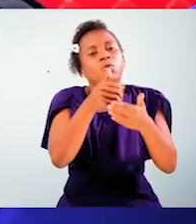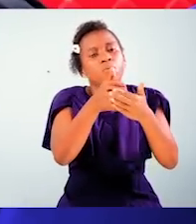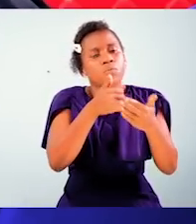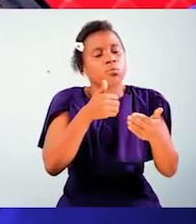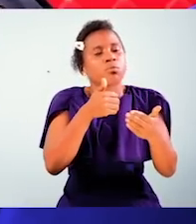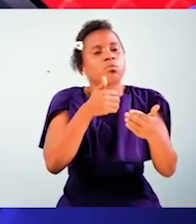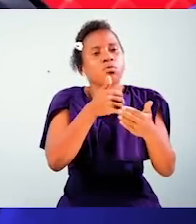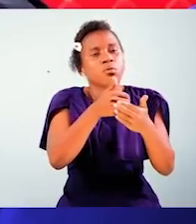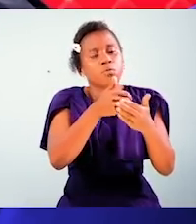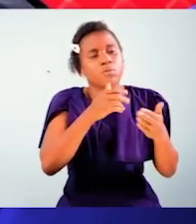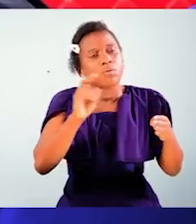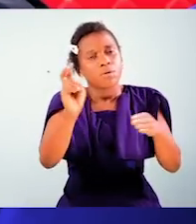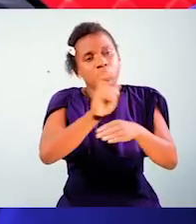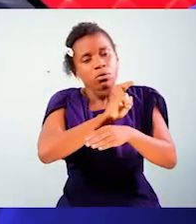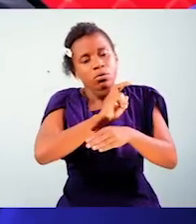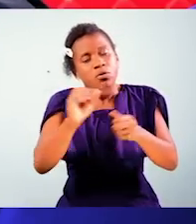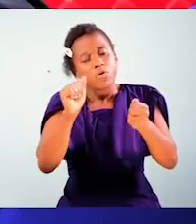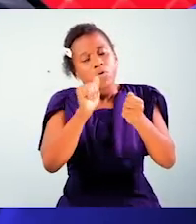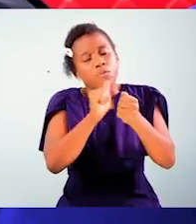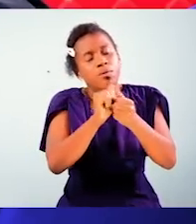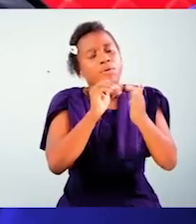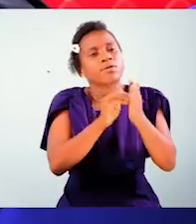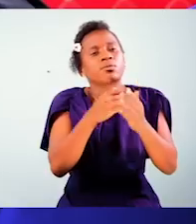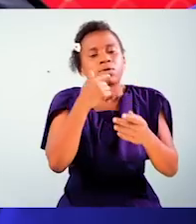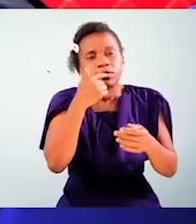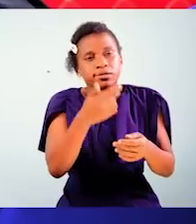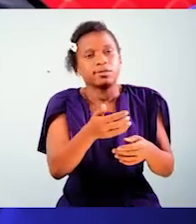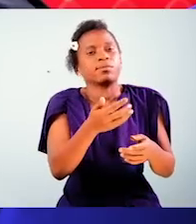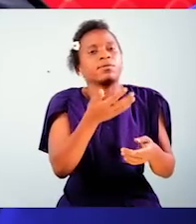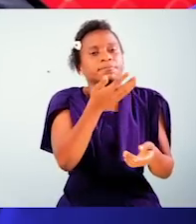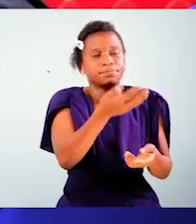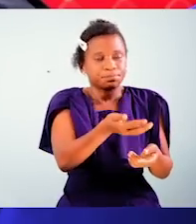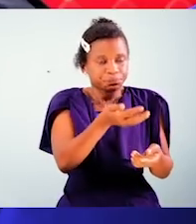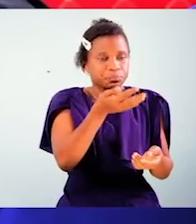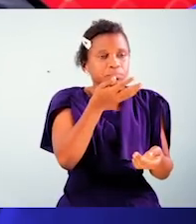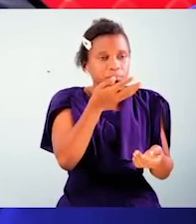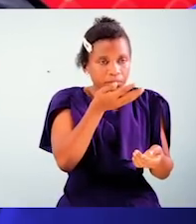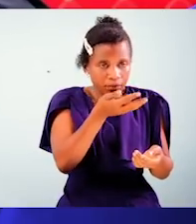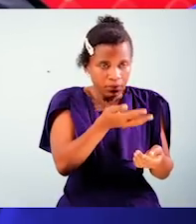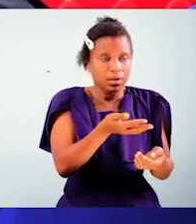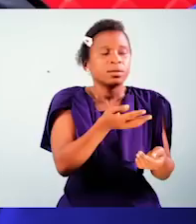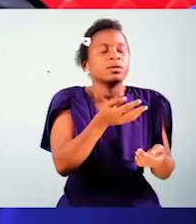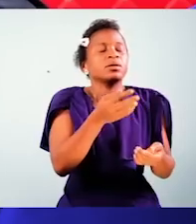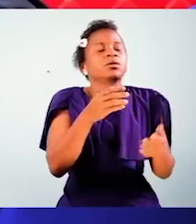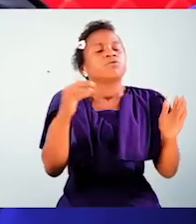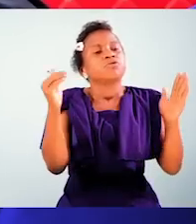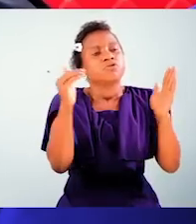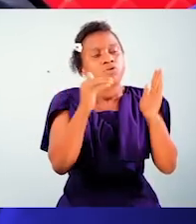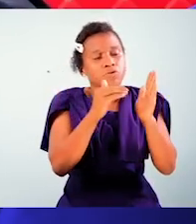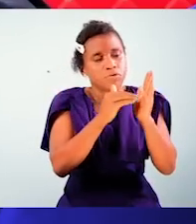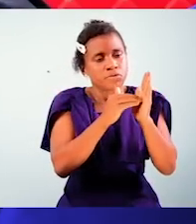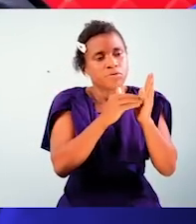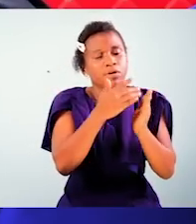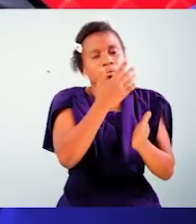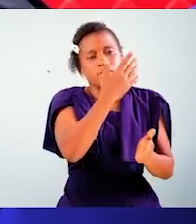kusiment au kusafeguard hayo ambayo katiba yamesema. Hii ni sheria ya The Public Audit Act. Sheria